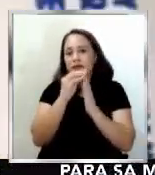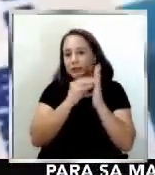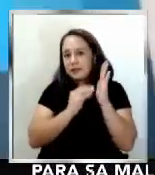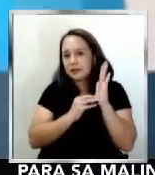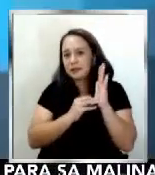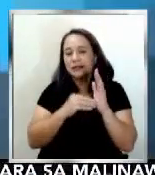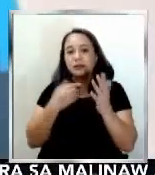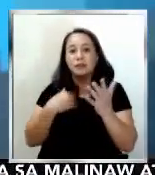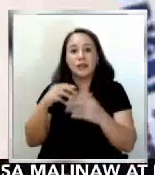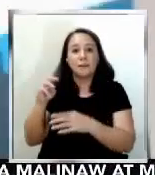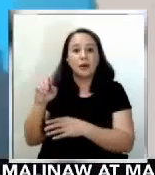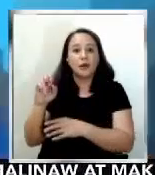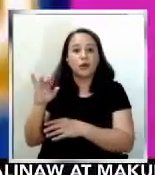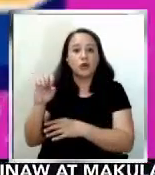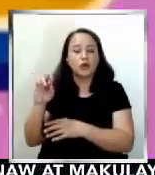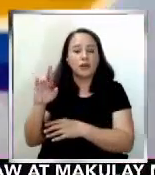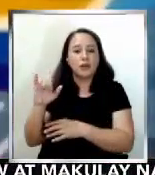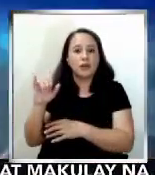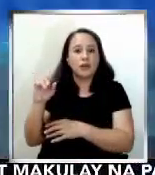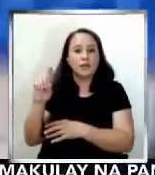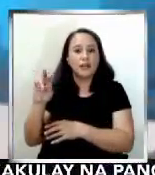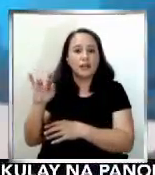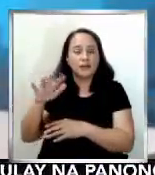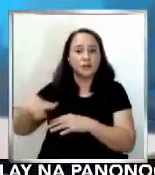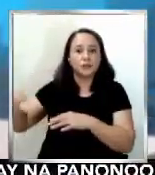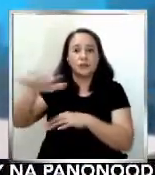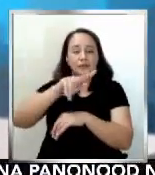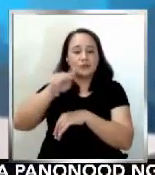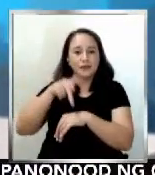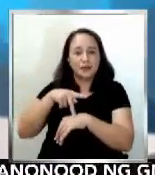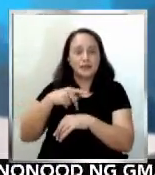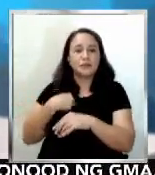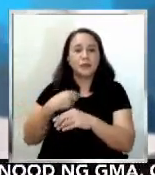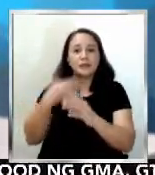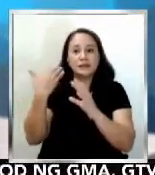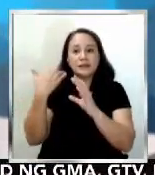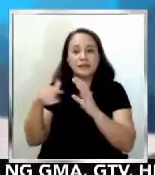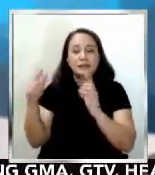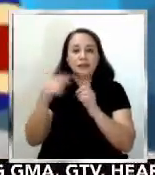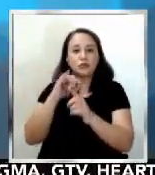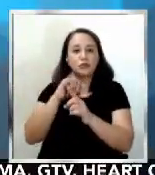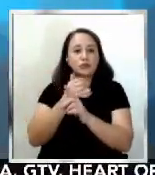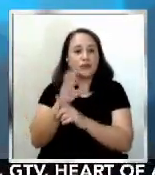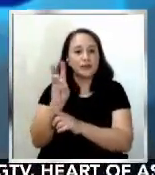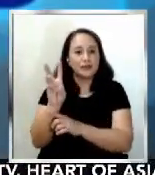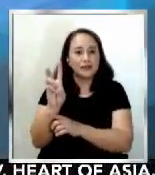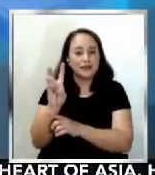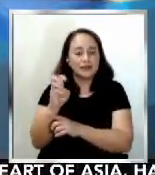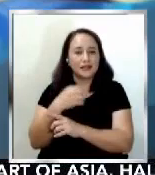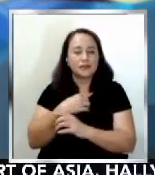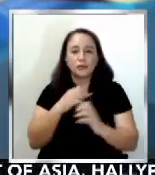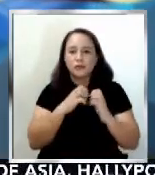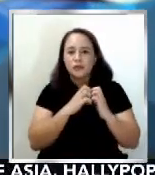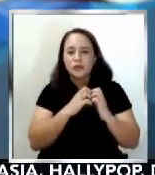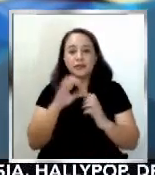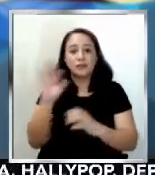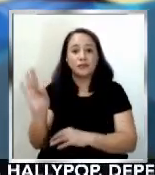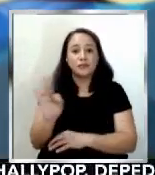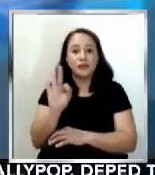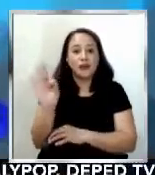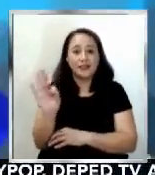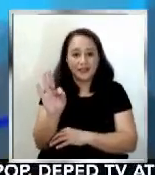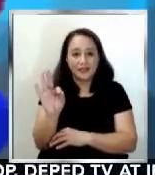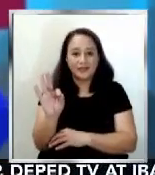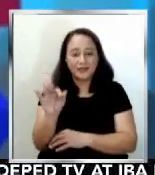Drug branches nationwide. Pwedeng magpadala ng entries hanggang July 16. Mga kapuso, sa Biyernes na po yan. Paalala